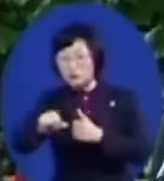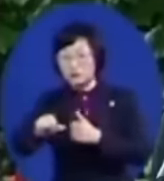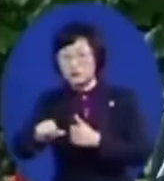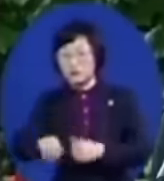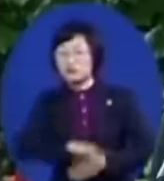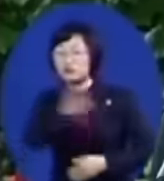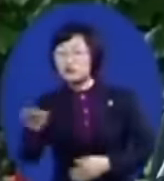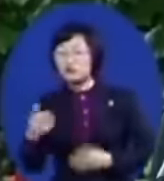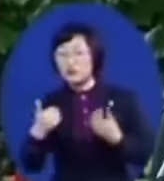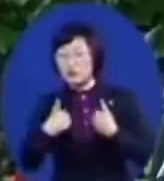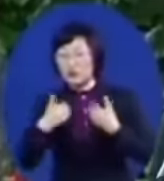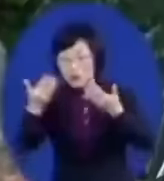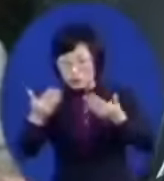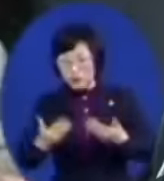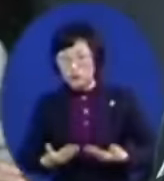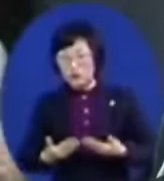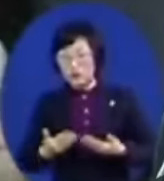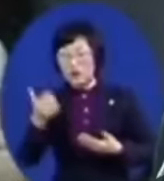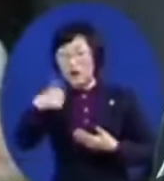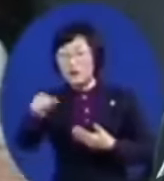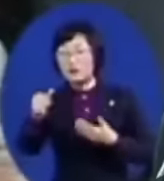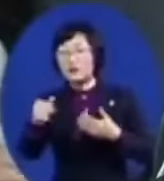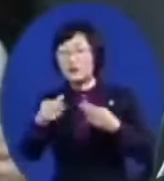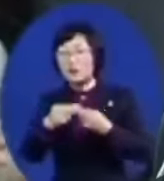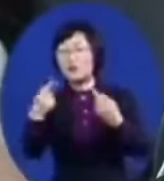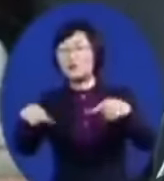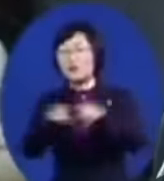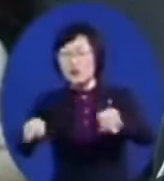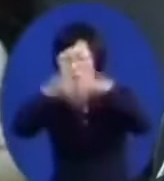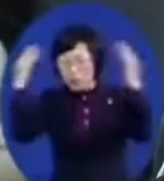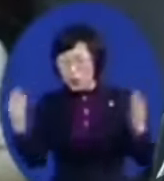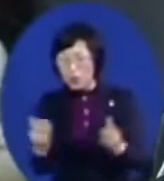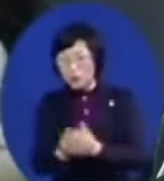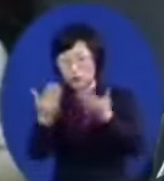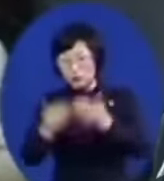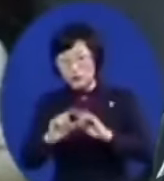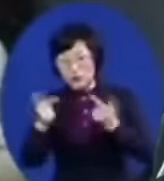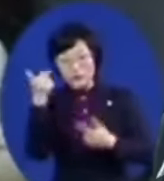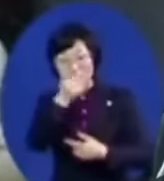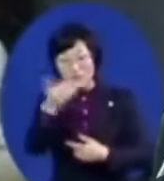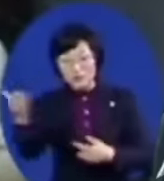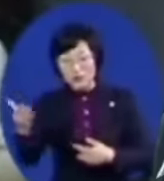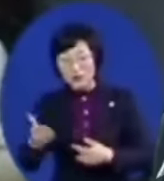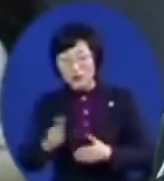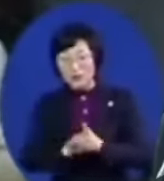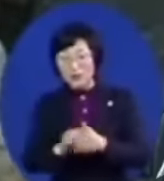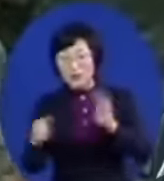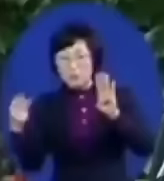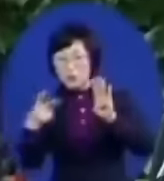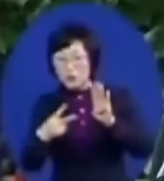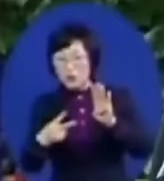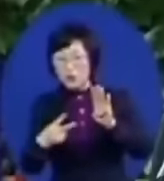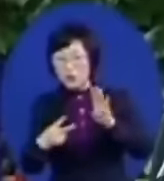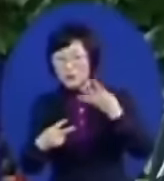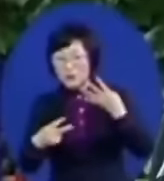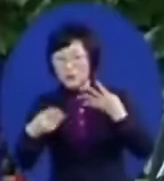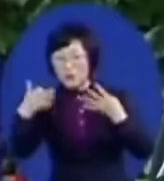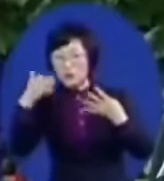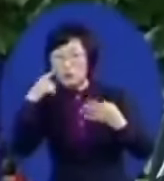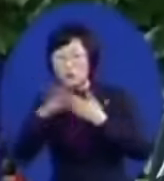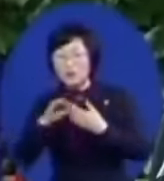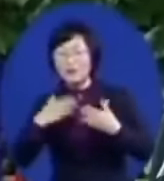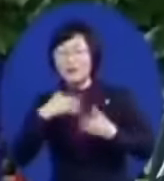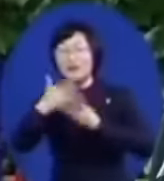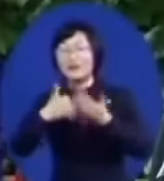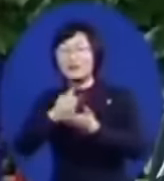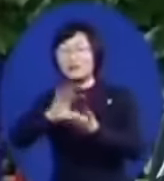우리에게 주시니가 그 아들과 함께 모든 것을 어떻게 안 주겠느냐. 빌립보 4장 19절에 나의 하나님이 그리스도 예수